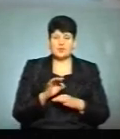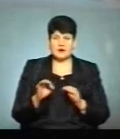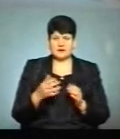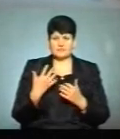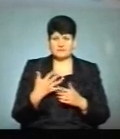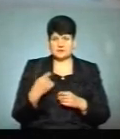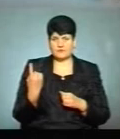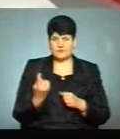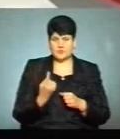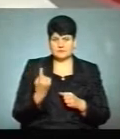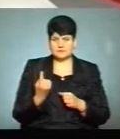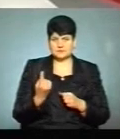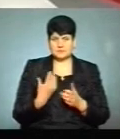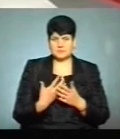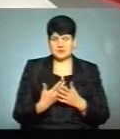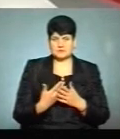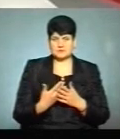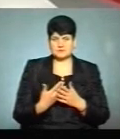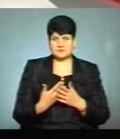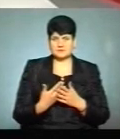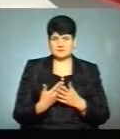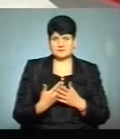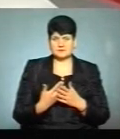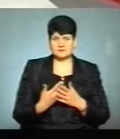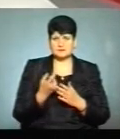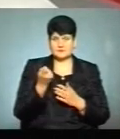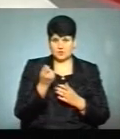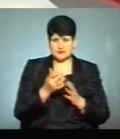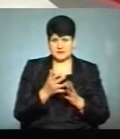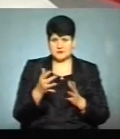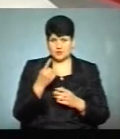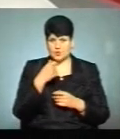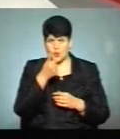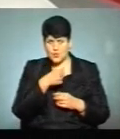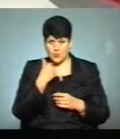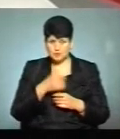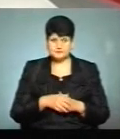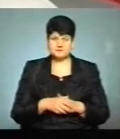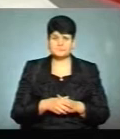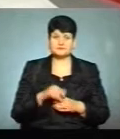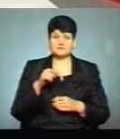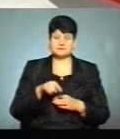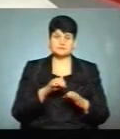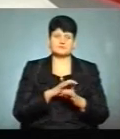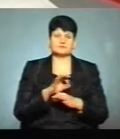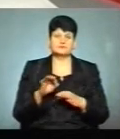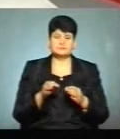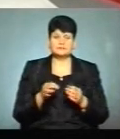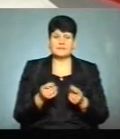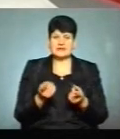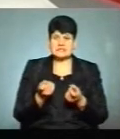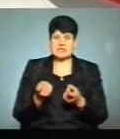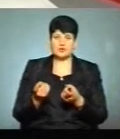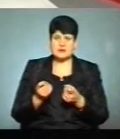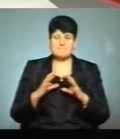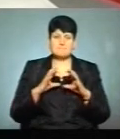області майже рік. Трошки більше року. В цьому проєкті залучаються